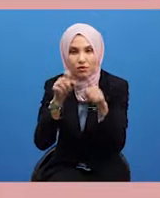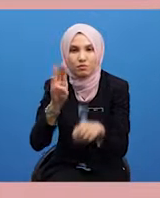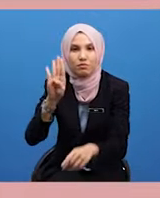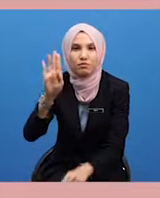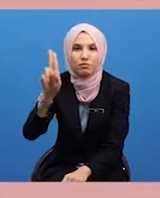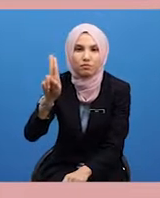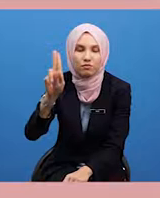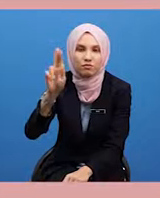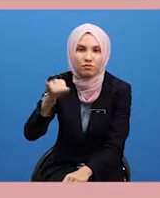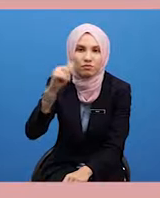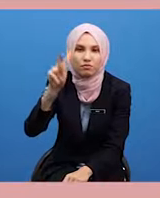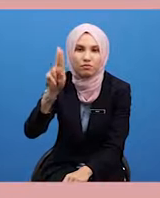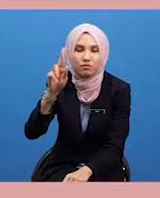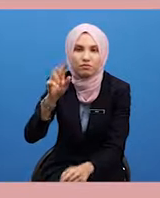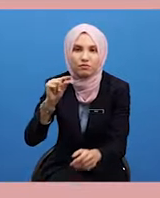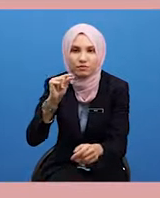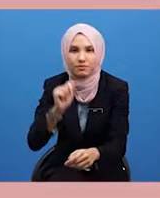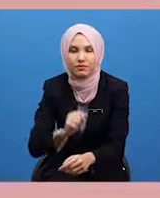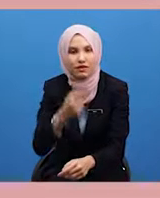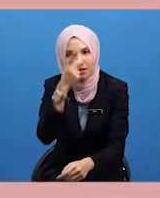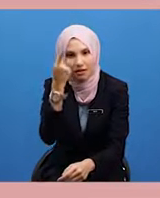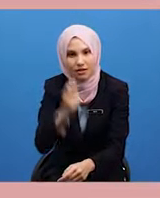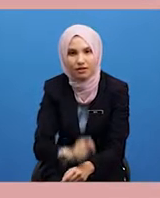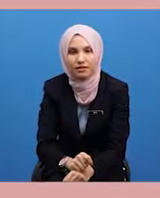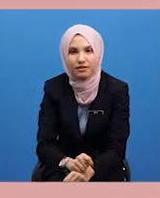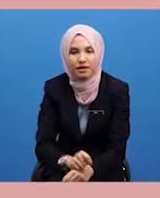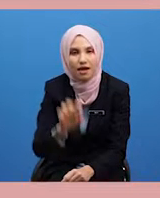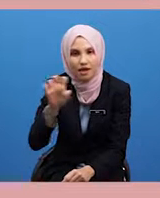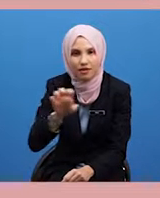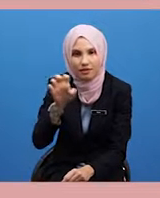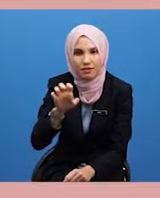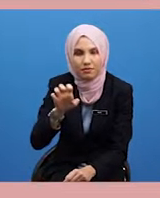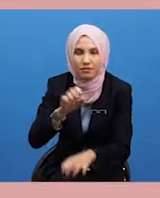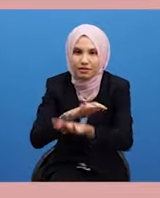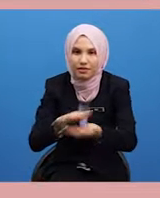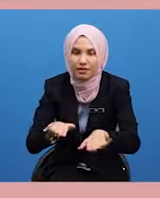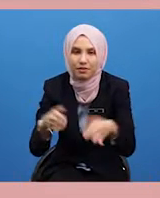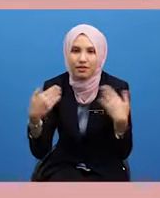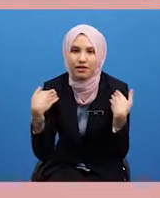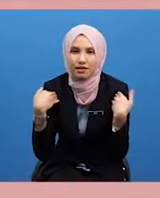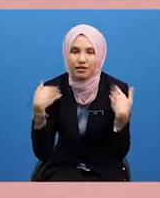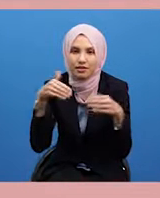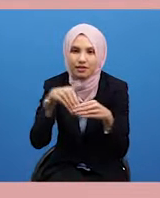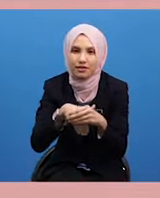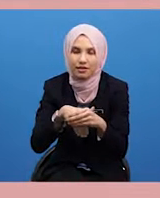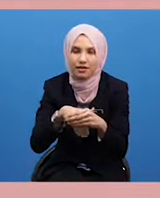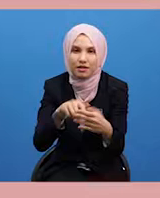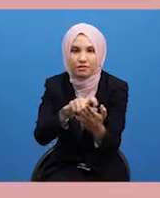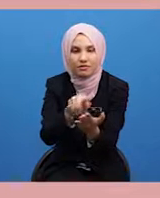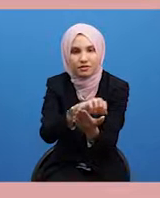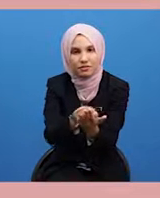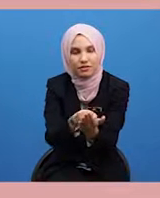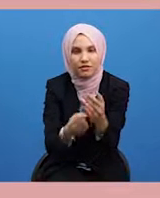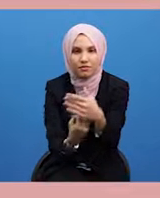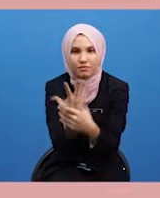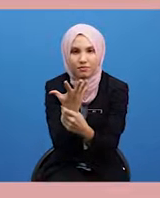dan nipis. Hal ini kerana endosperma tidak berada di dalam biji benih tumbuhan